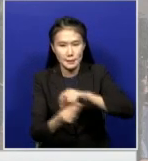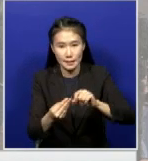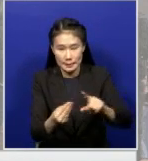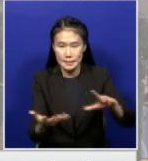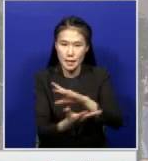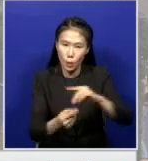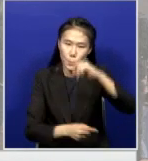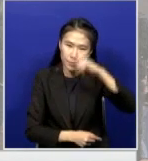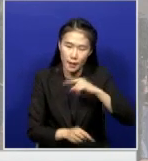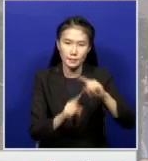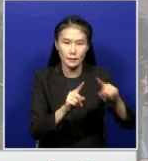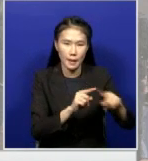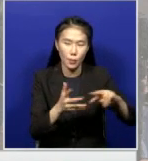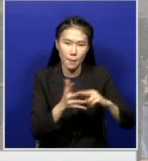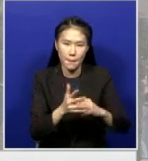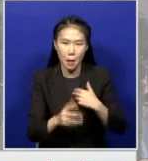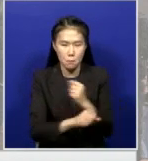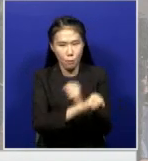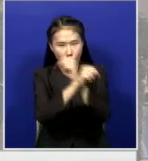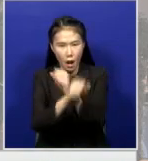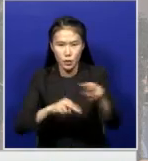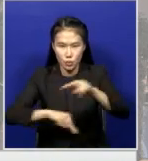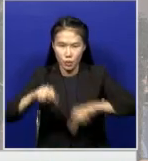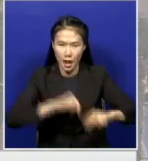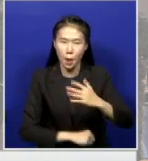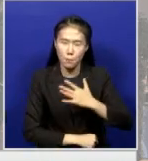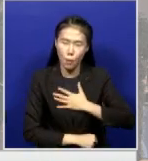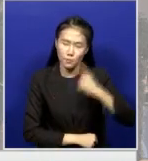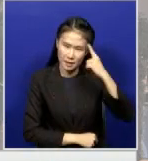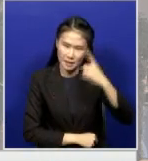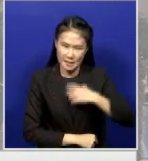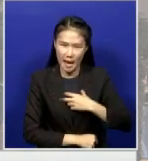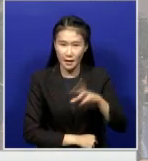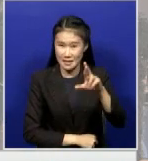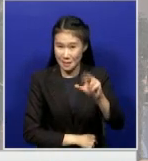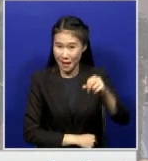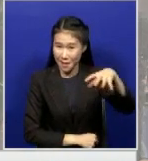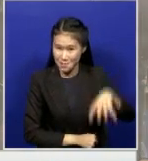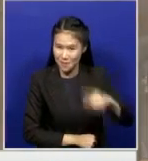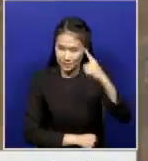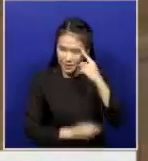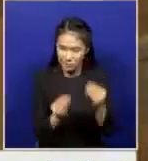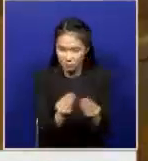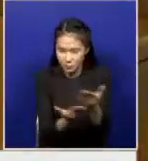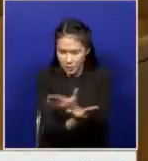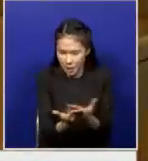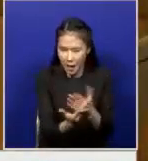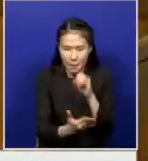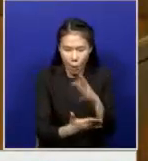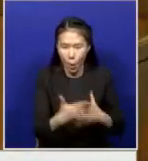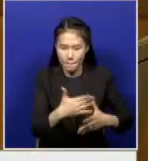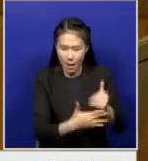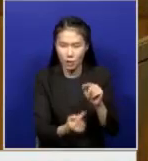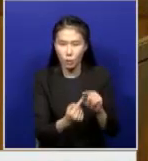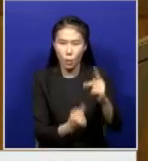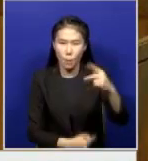ศและป้องปัดภัยพิบัติสาธารณะกระผมหวังเป็นอย่างยิ่งว่าสภาผู้แทนราษฎรจะได้กรุณาพิจารณาอนุมัติพระราชกำหนด